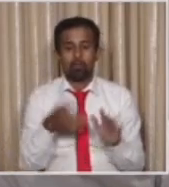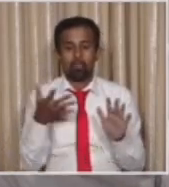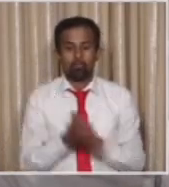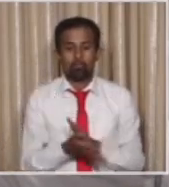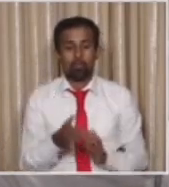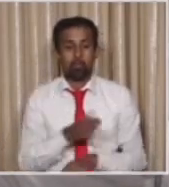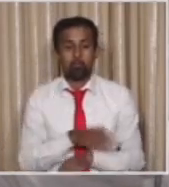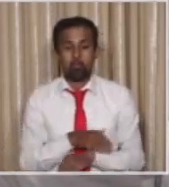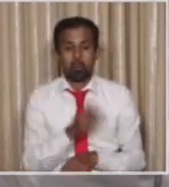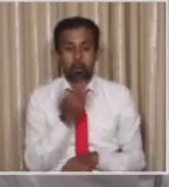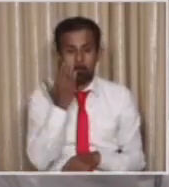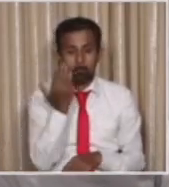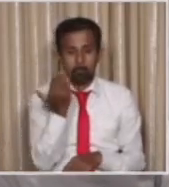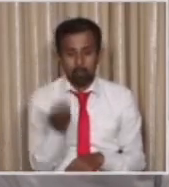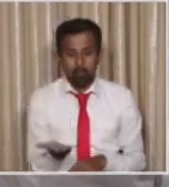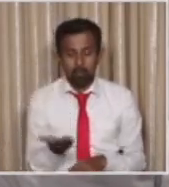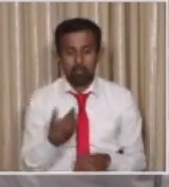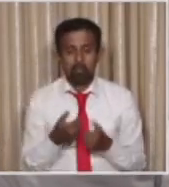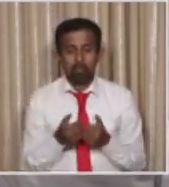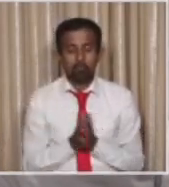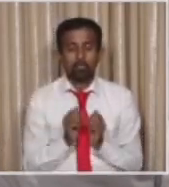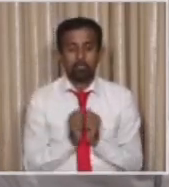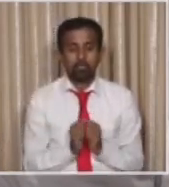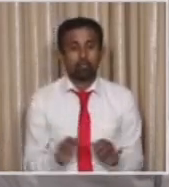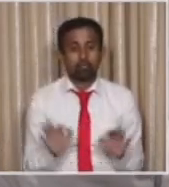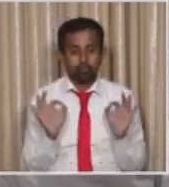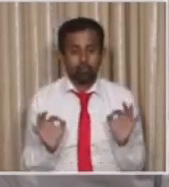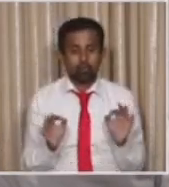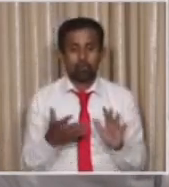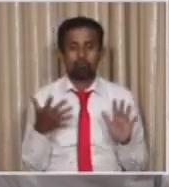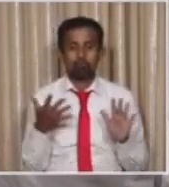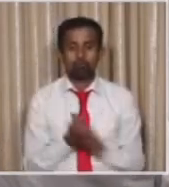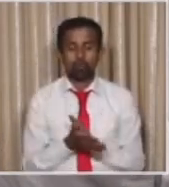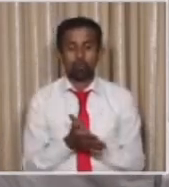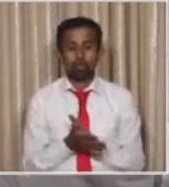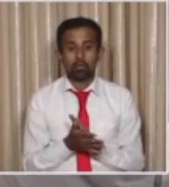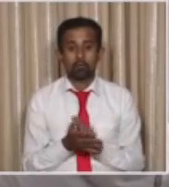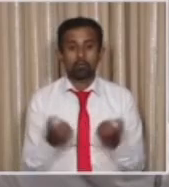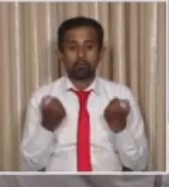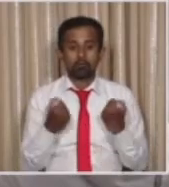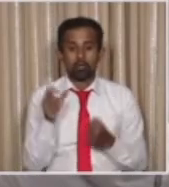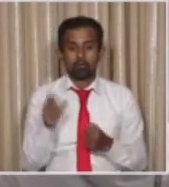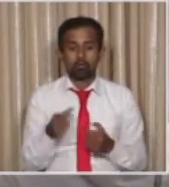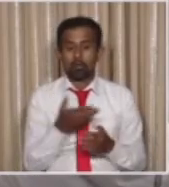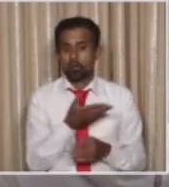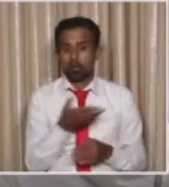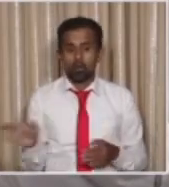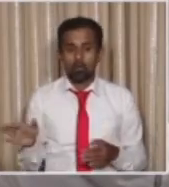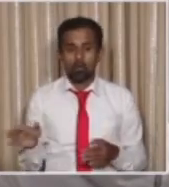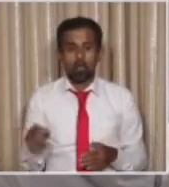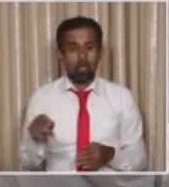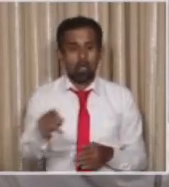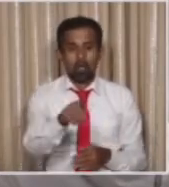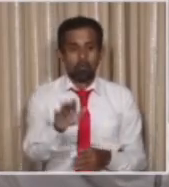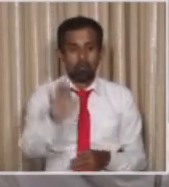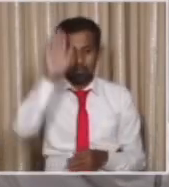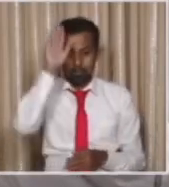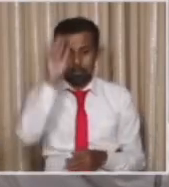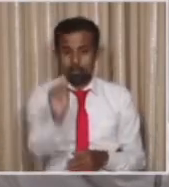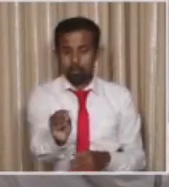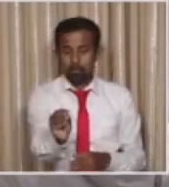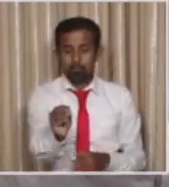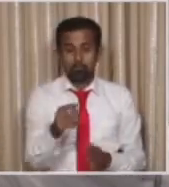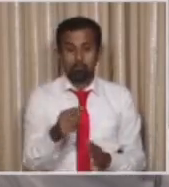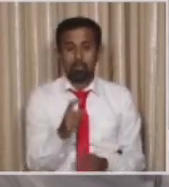पेन्नंड तमंगे राज कार्य निशिलस इटुकिरी मे वरदट मे सभापति वर इवत किरीमट कौर वर अतोसोना